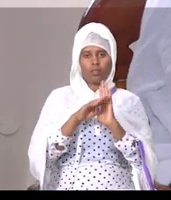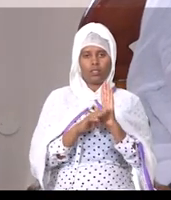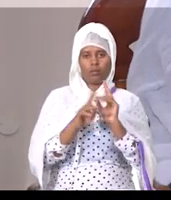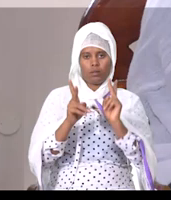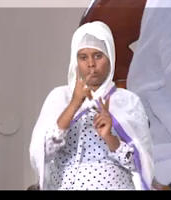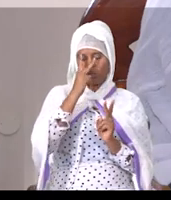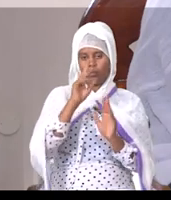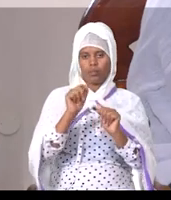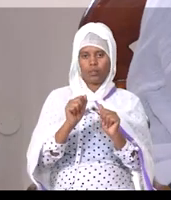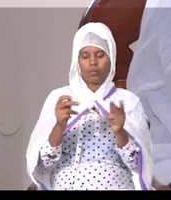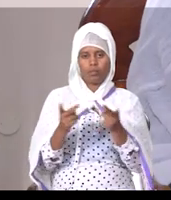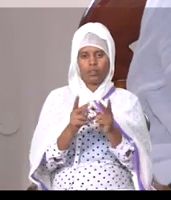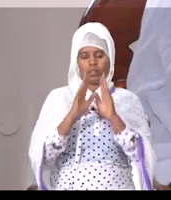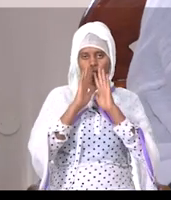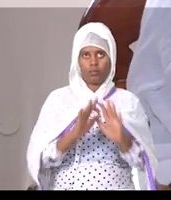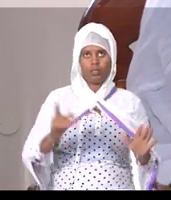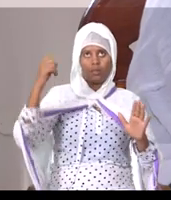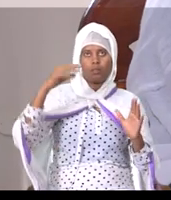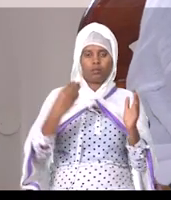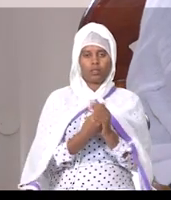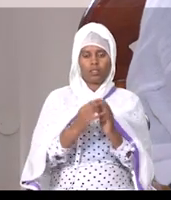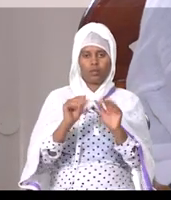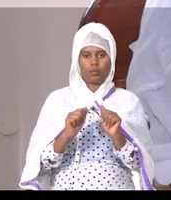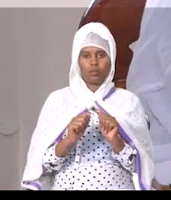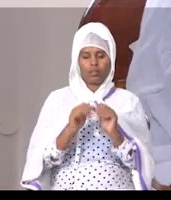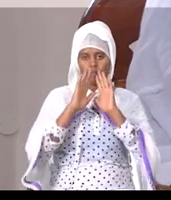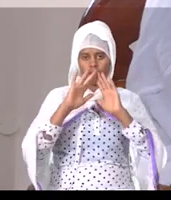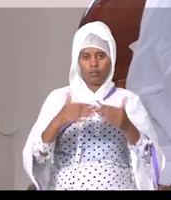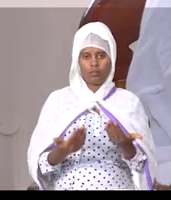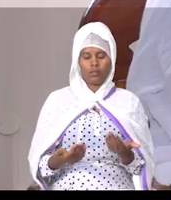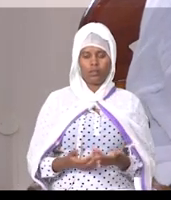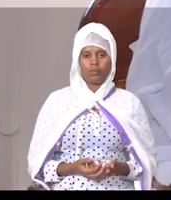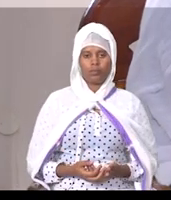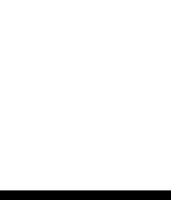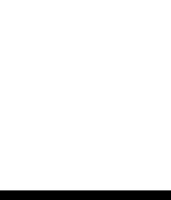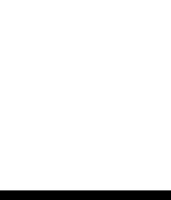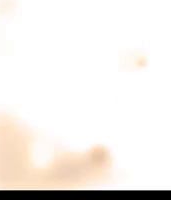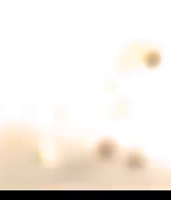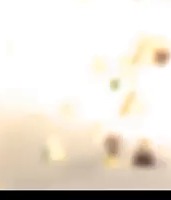برنا مدبقن إزي كتكاتر ووت أنحاهم يمثل سلامي كزي أبير مسكولاتنا يغون بروح مشات